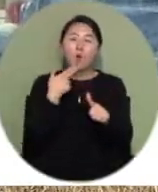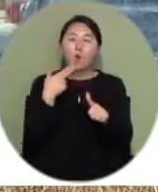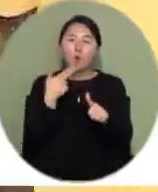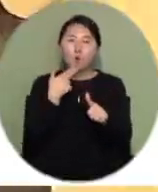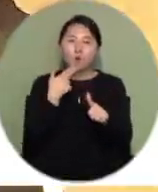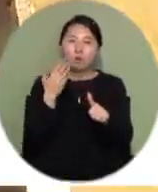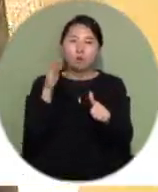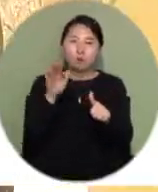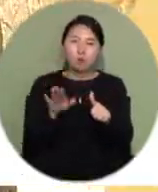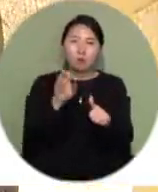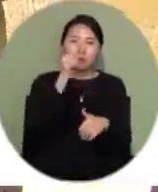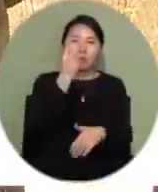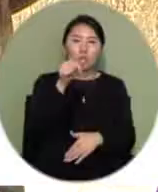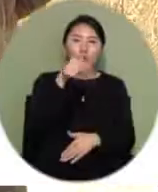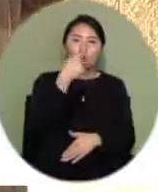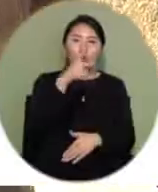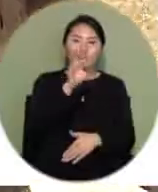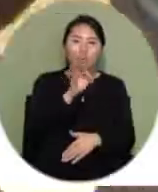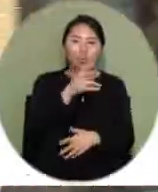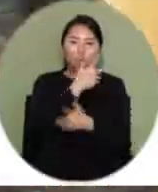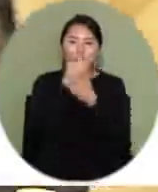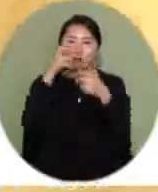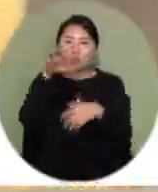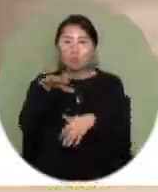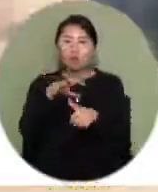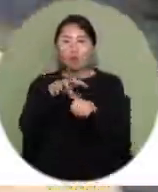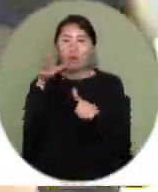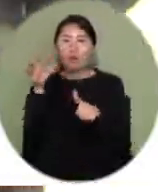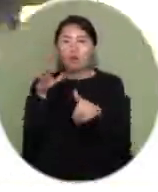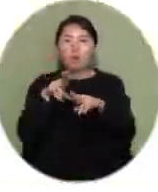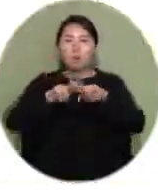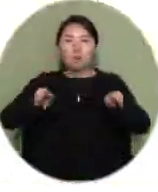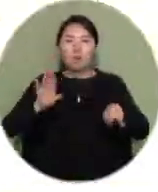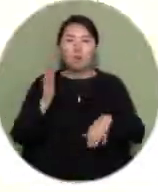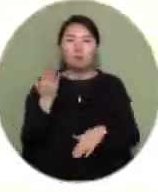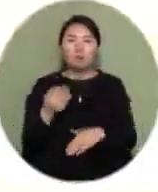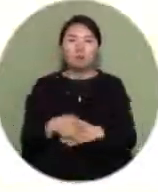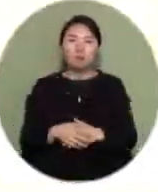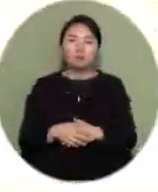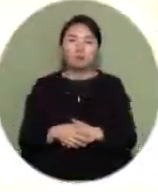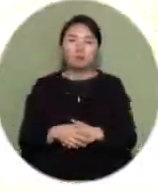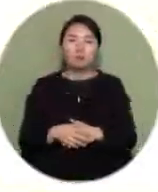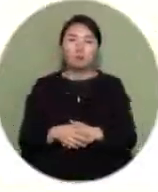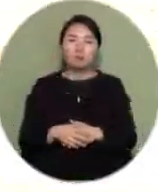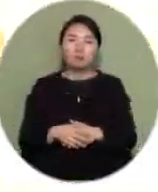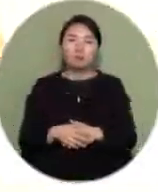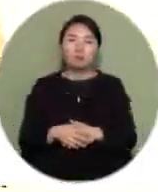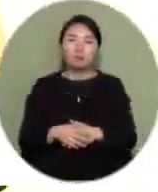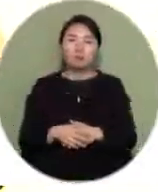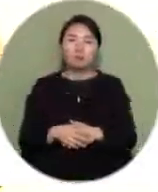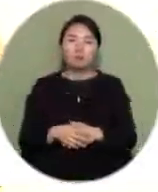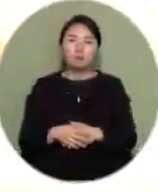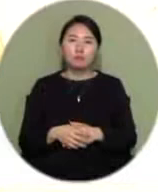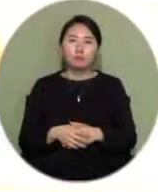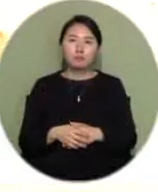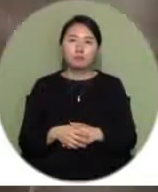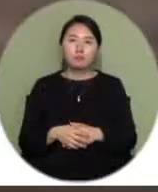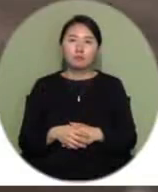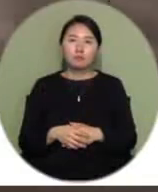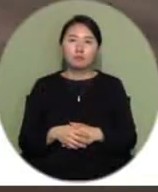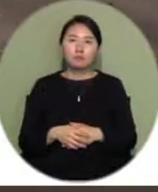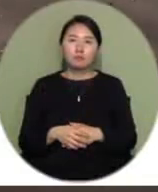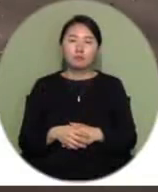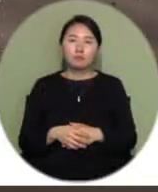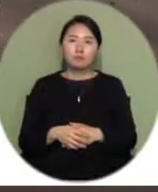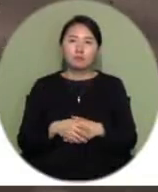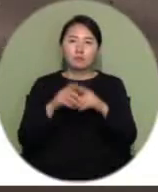네. 그런데 목동지구나 잠실지구는 해제했습니다. 해제를 했잖아요. 그렇잖아요. 네.